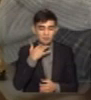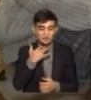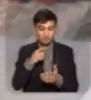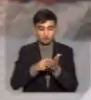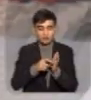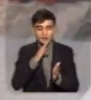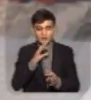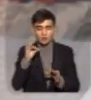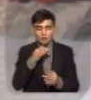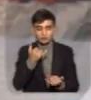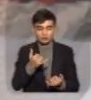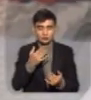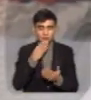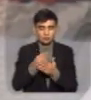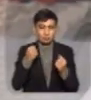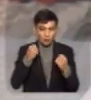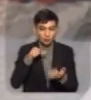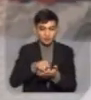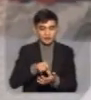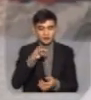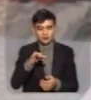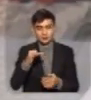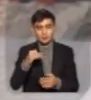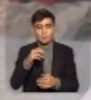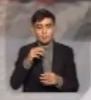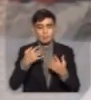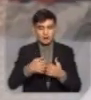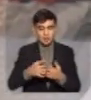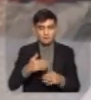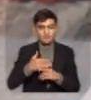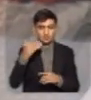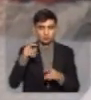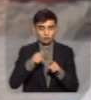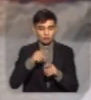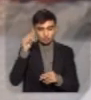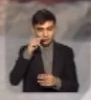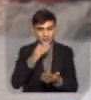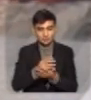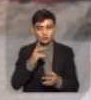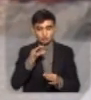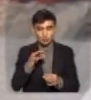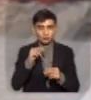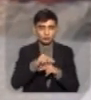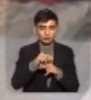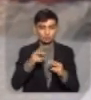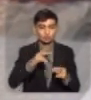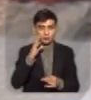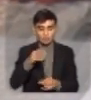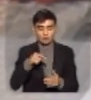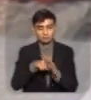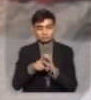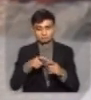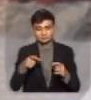предметов, занимается творчеством, спортом и изучает высшую математику. Сочи и Соры сдавать все равно приходится. Эта форма